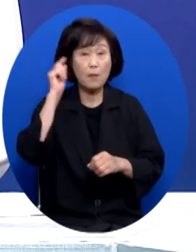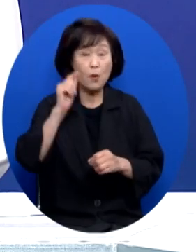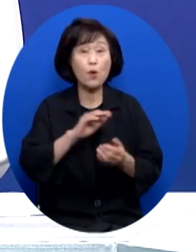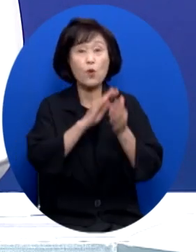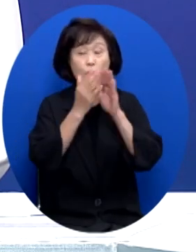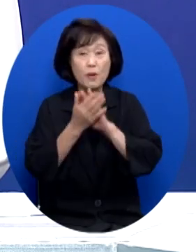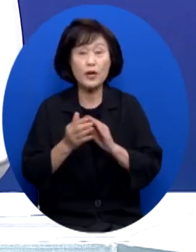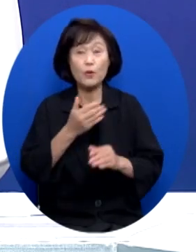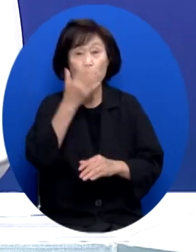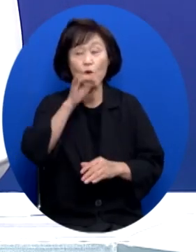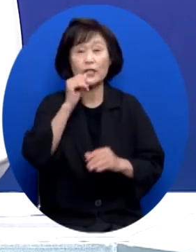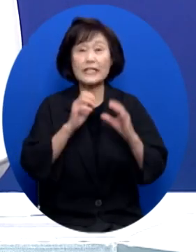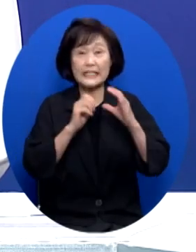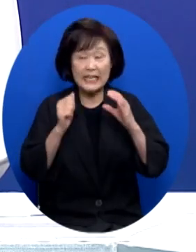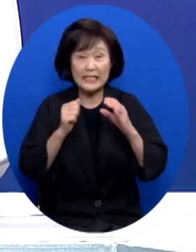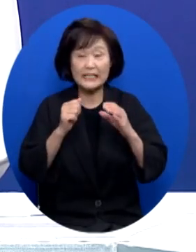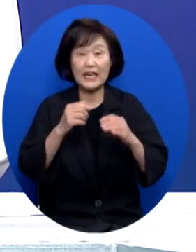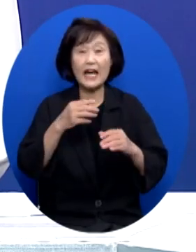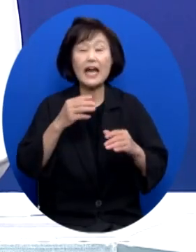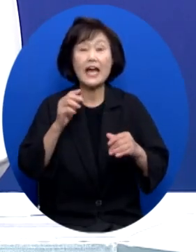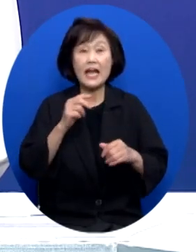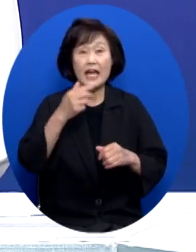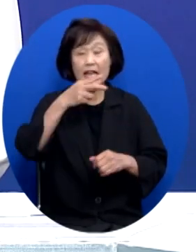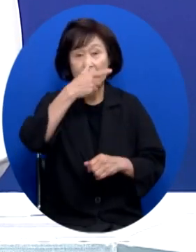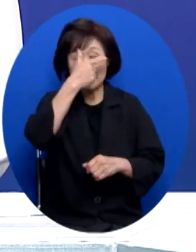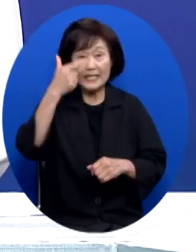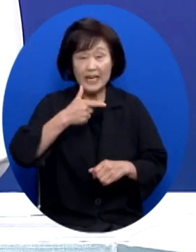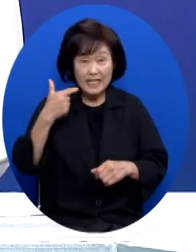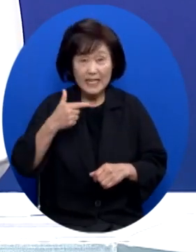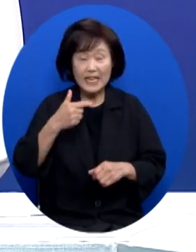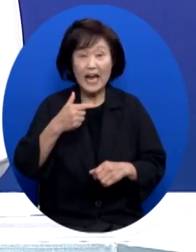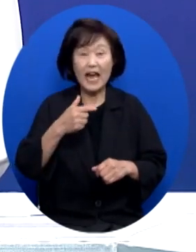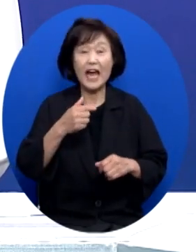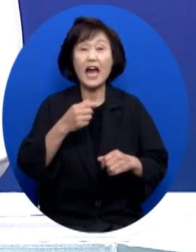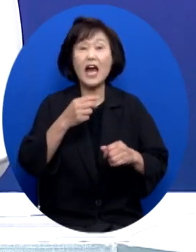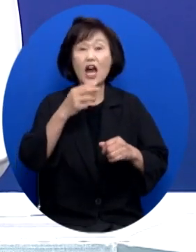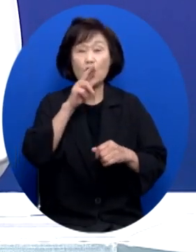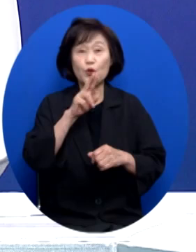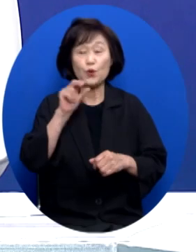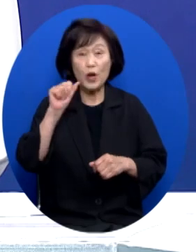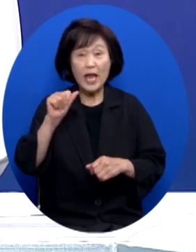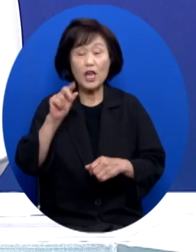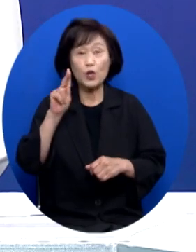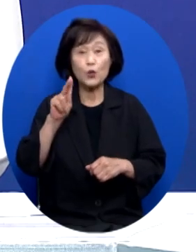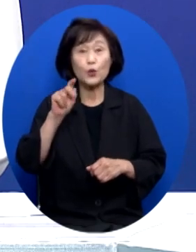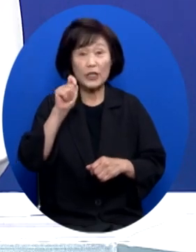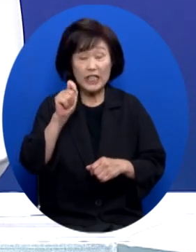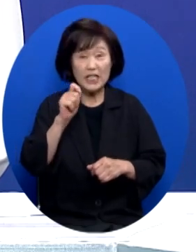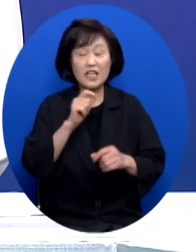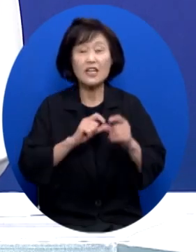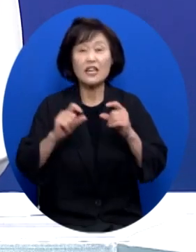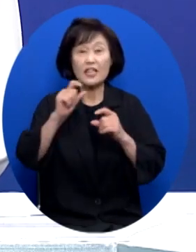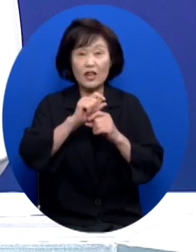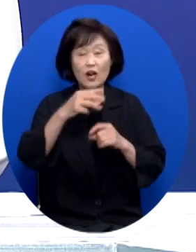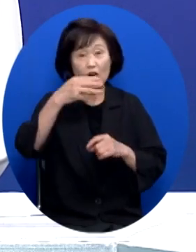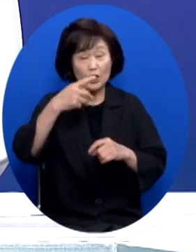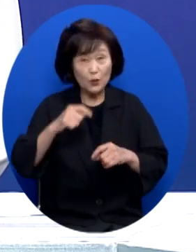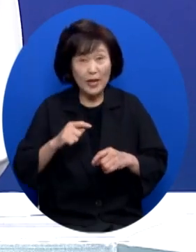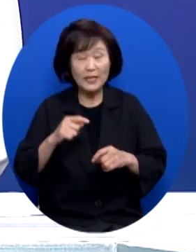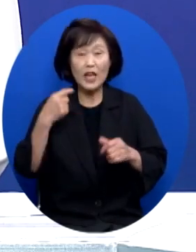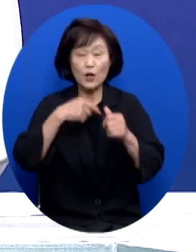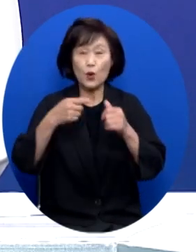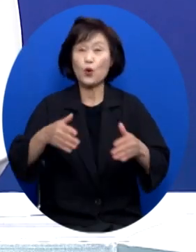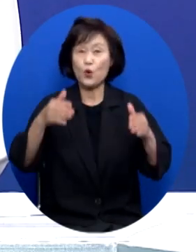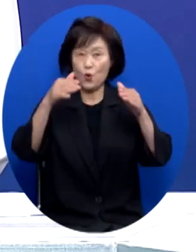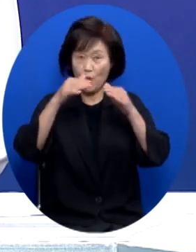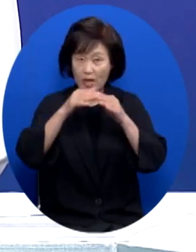CTS가 탄자니아 아프리카 연합대학교 UAUT에 이어 르완다에서도 귀한 걸음을 내디뎠습니다. 바로 르완다